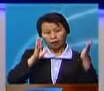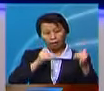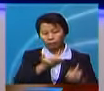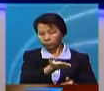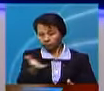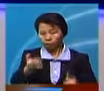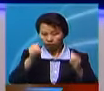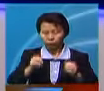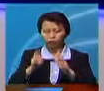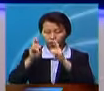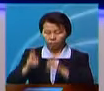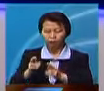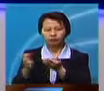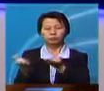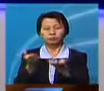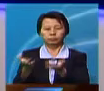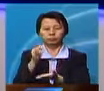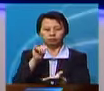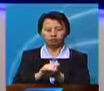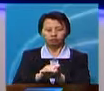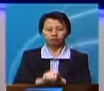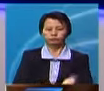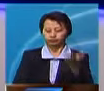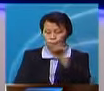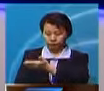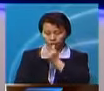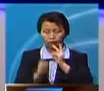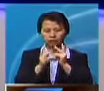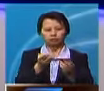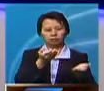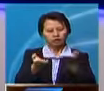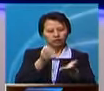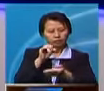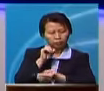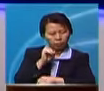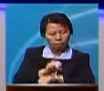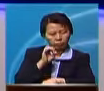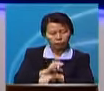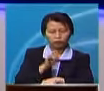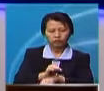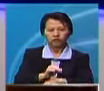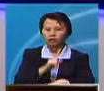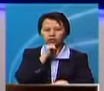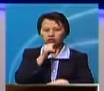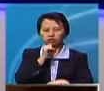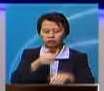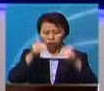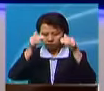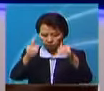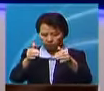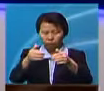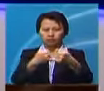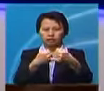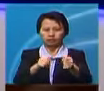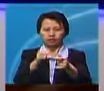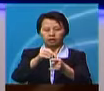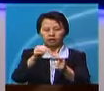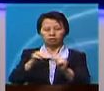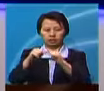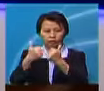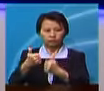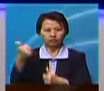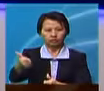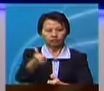mereka dapat merakyatkan perkhidmatan itu. Ya. Beliau menekankan khidmat kaunseling yang diberikan tidak lagi tertakluk kepada jabatan atau